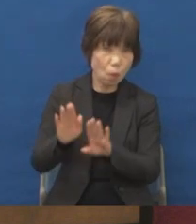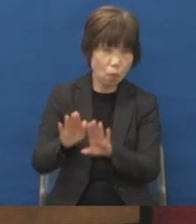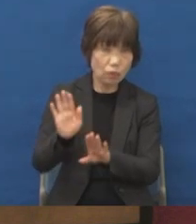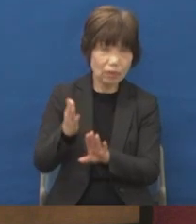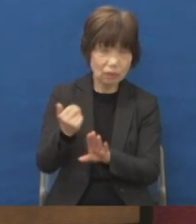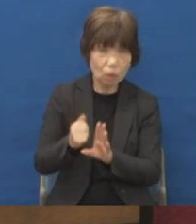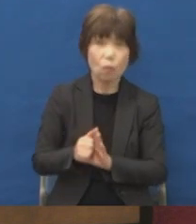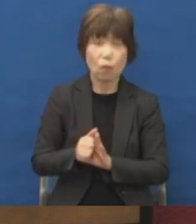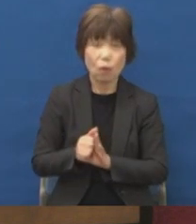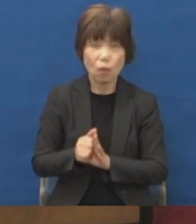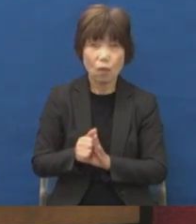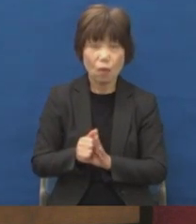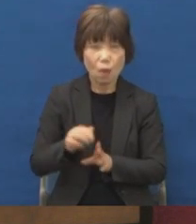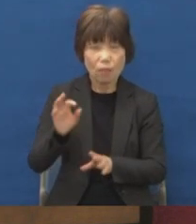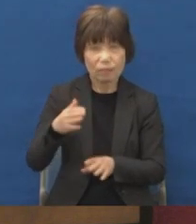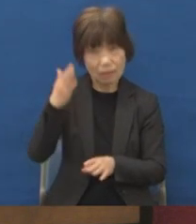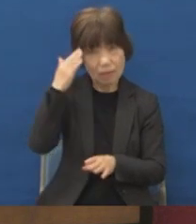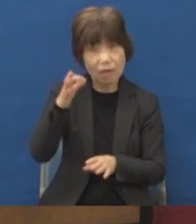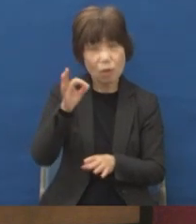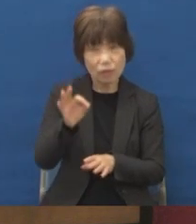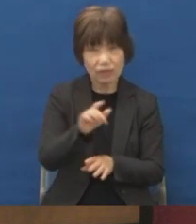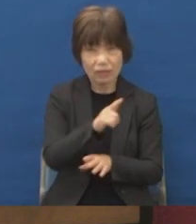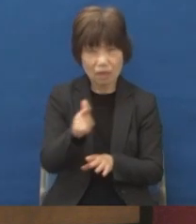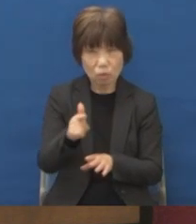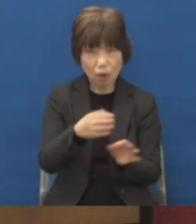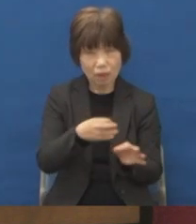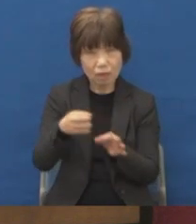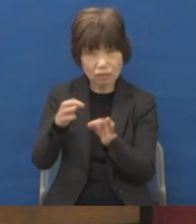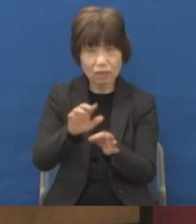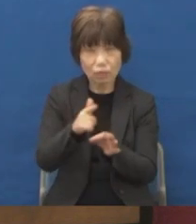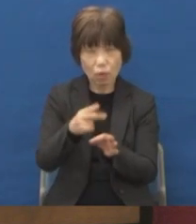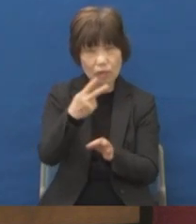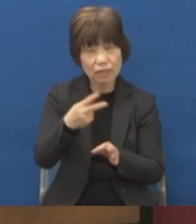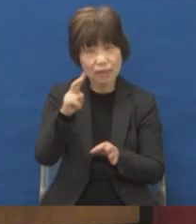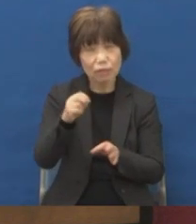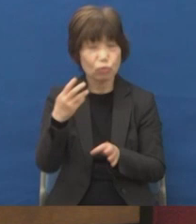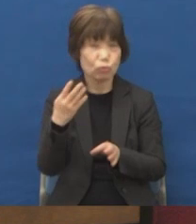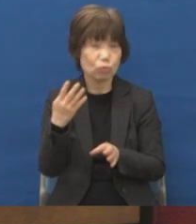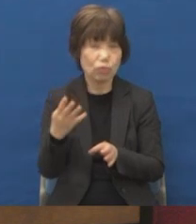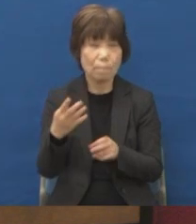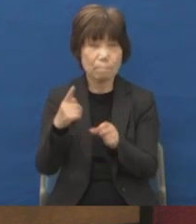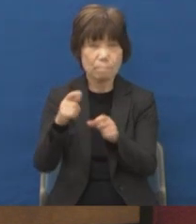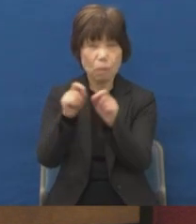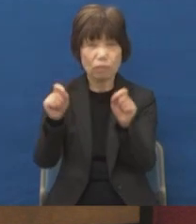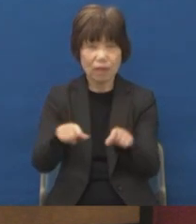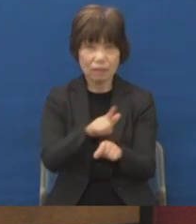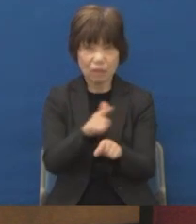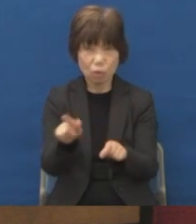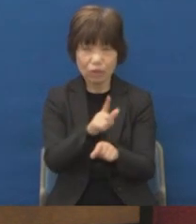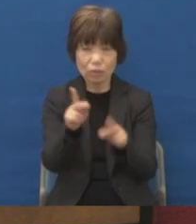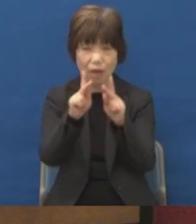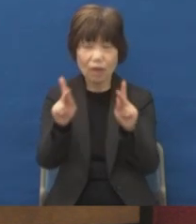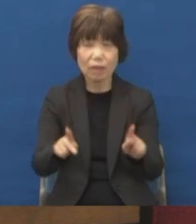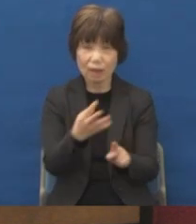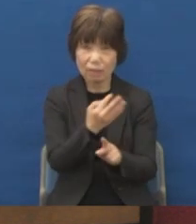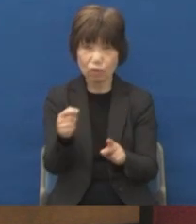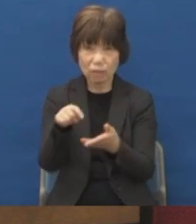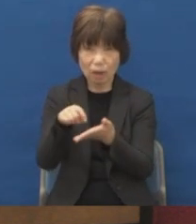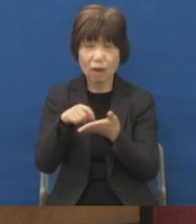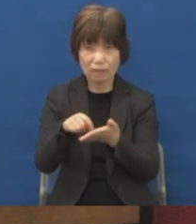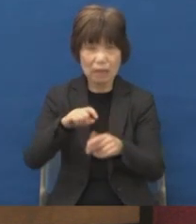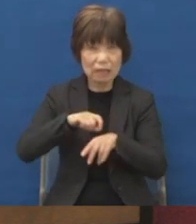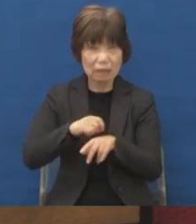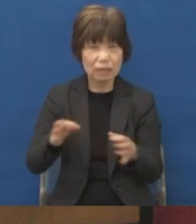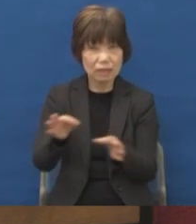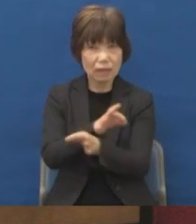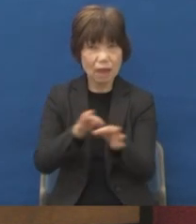料費等の物価高騰や2024年問題等の新たな課題が山積している、まだまだ厳しい経営状